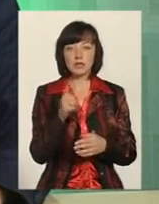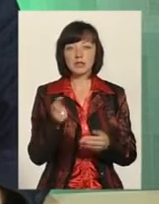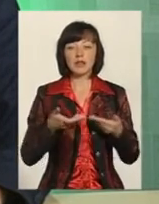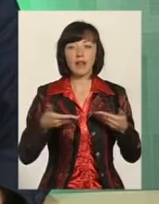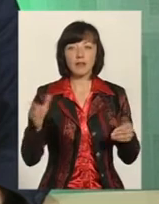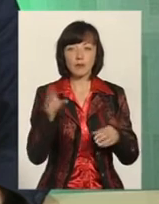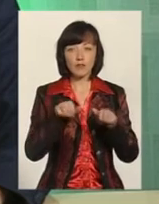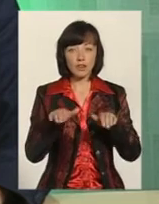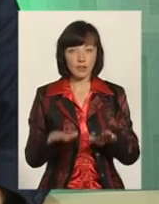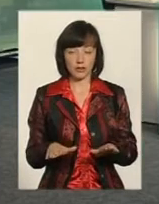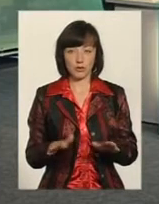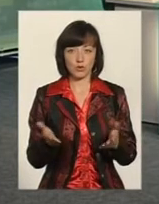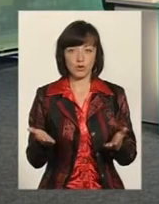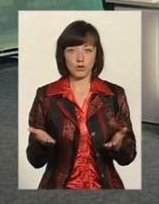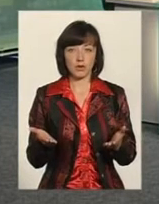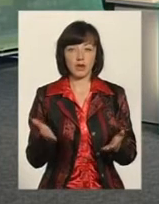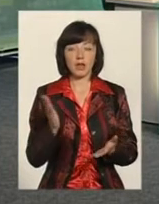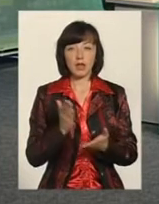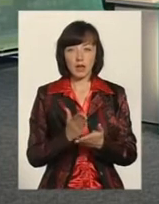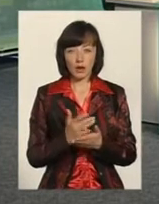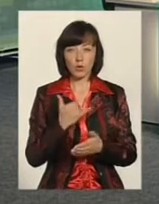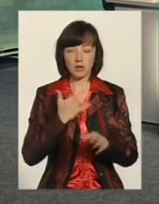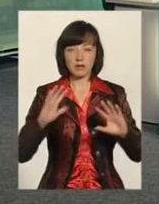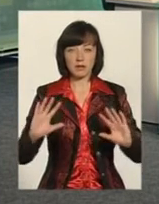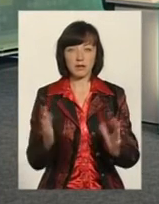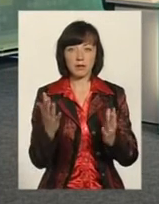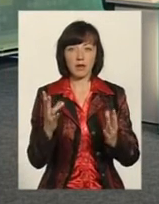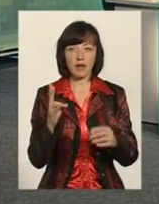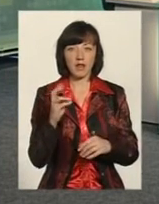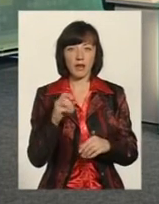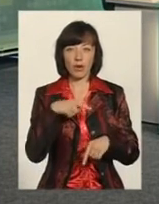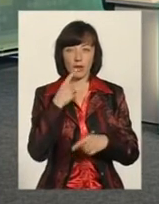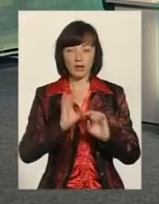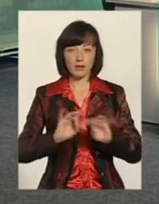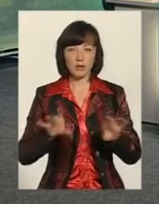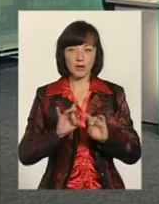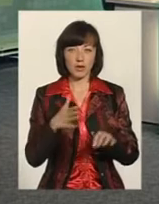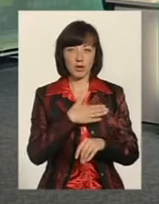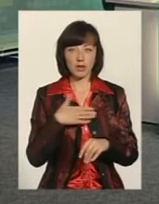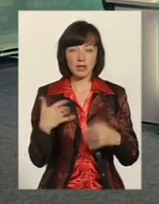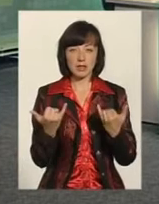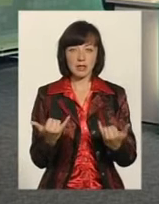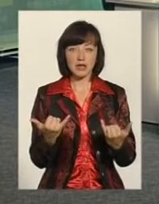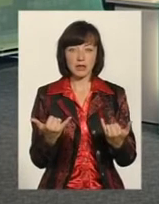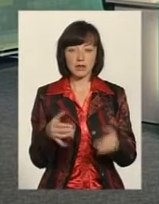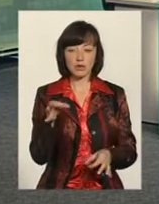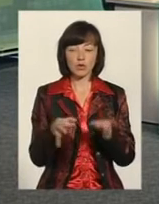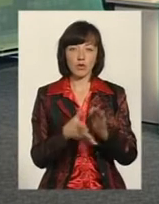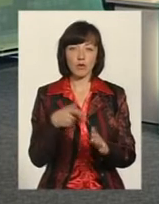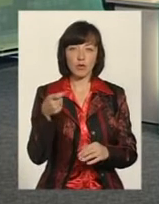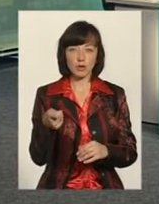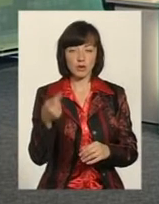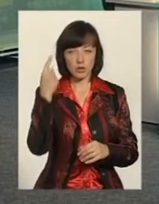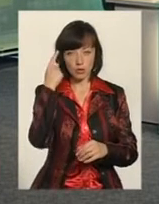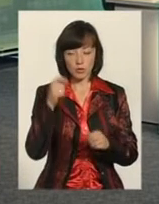вирішують. У нас є і прецедент, ну, не зовсім хотілося б його коментувати, тому що дійсно зараз йдуть судові позови. Я думаю, що